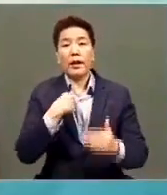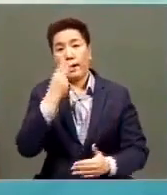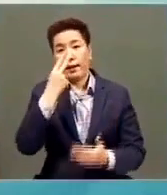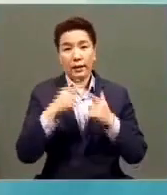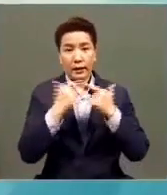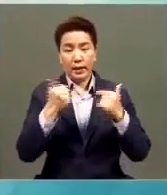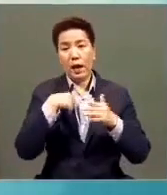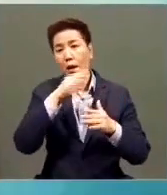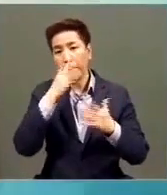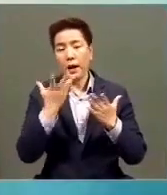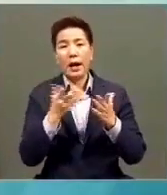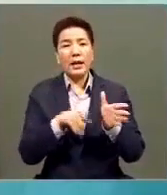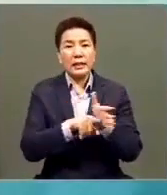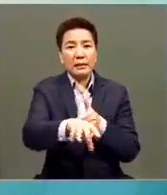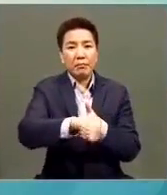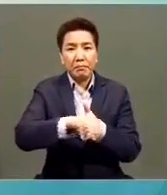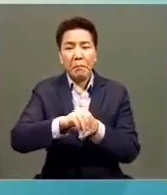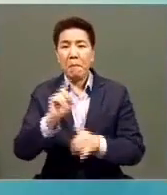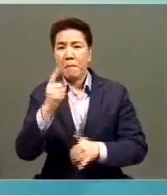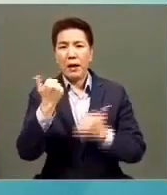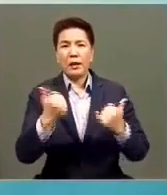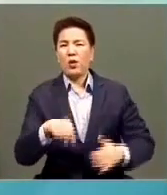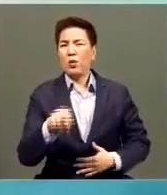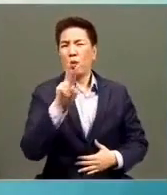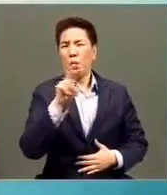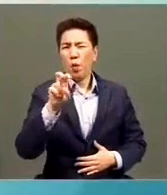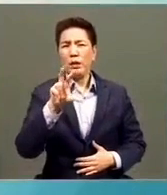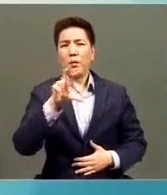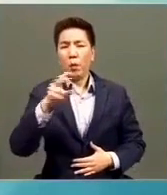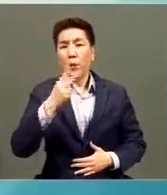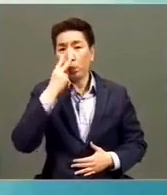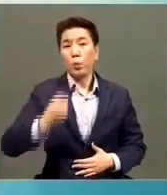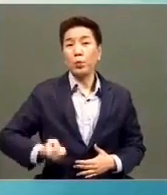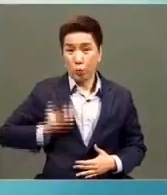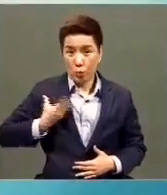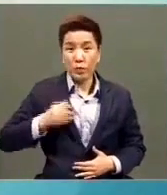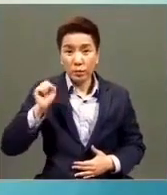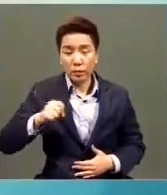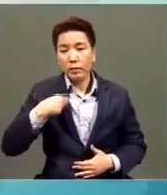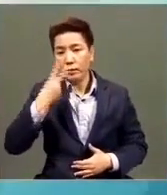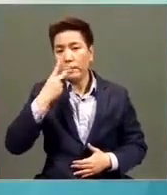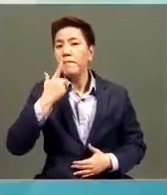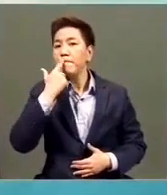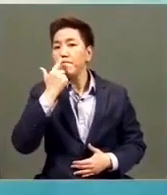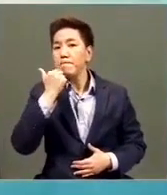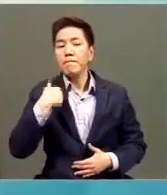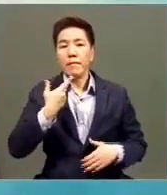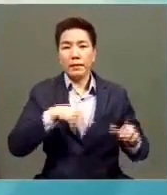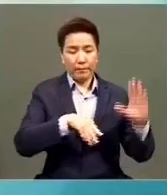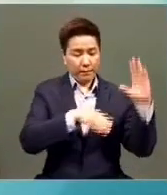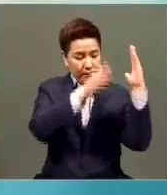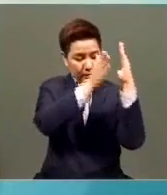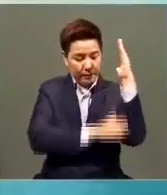เราไปโฟกัสเฉพาะผู้ติดเชื้อรายใหม่ตัวเลข 200-300 เนี่ยเราตกใจอย่างเช่นถ้าดูที่เส้นสีแดงเนี่ยนะคะจะ